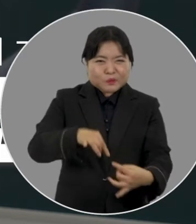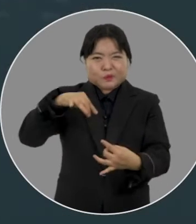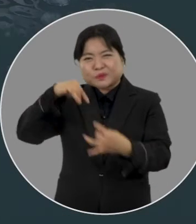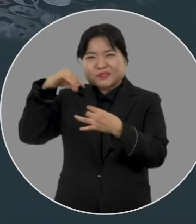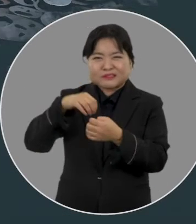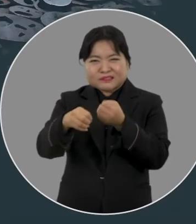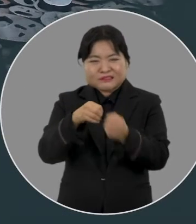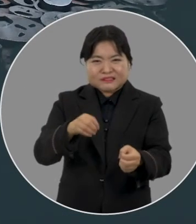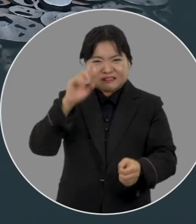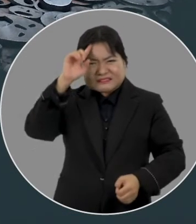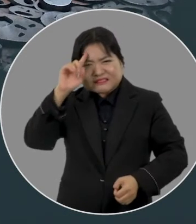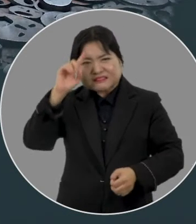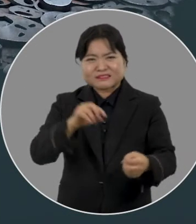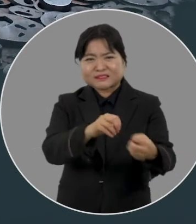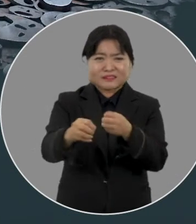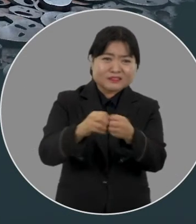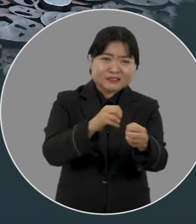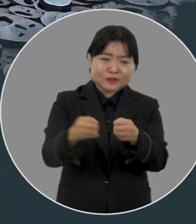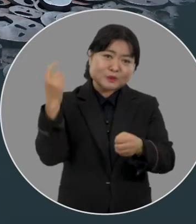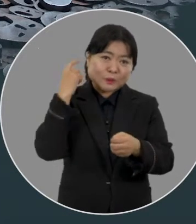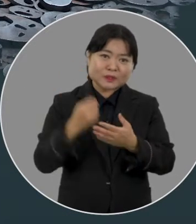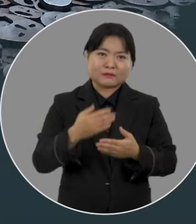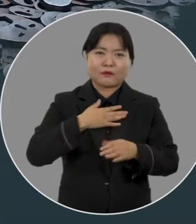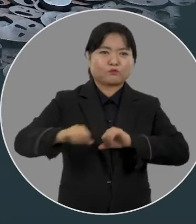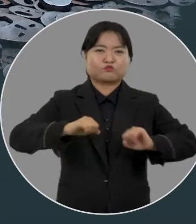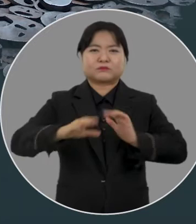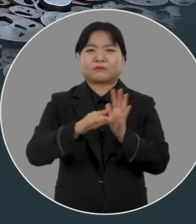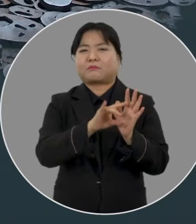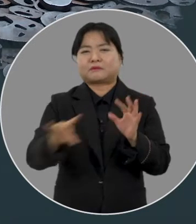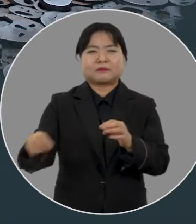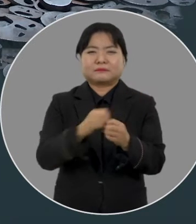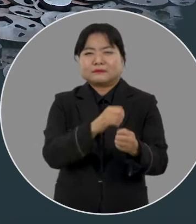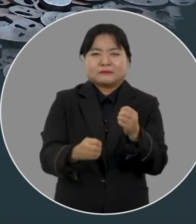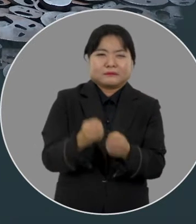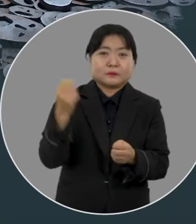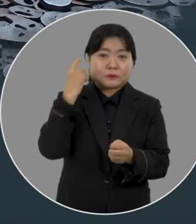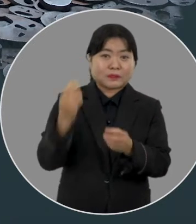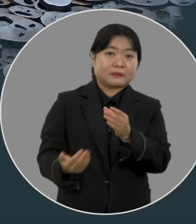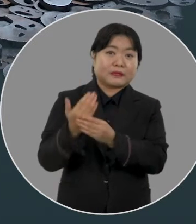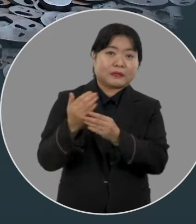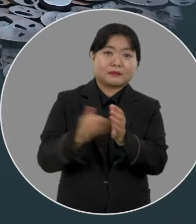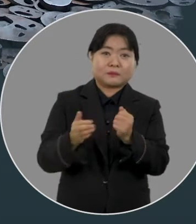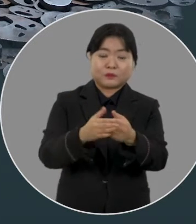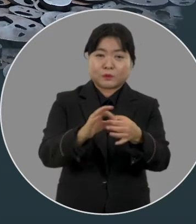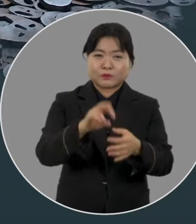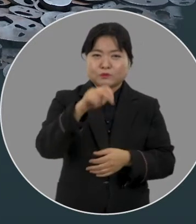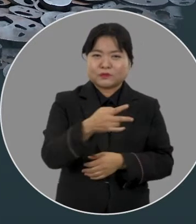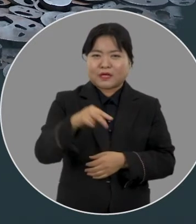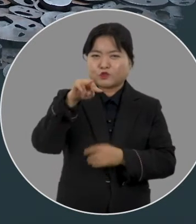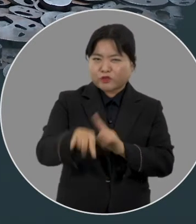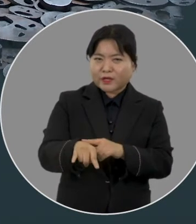듯한. 그런데 제가 움직일 때마다 그 소리가 나거든요. 이걸 통해서 문화쉐, 이